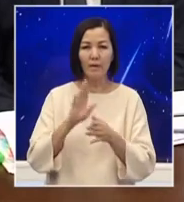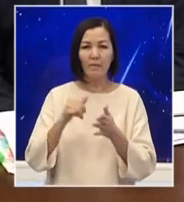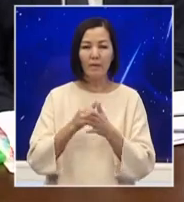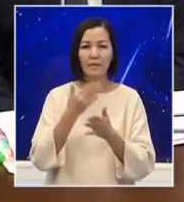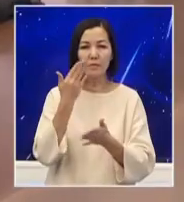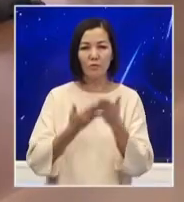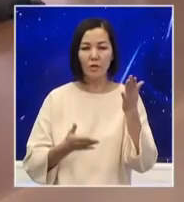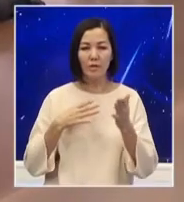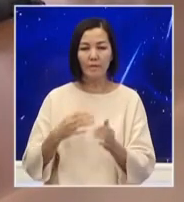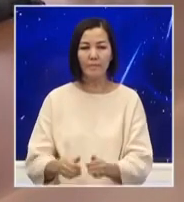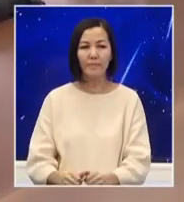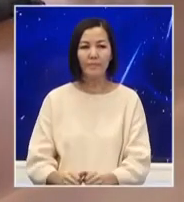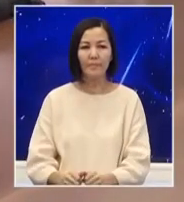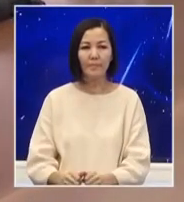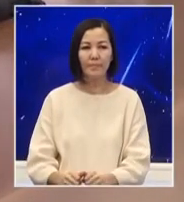мәселені сұрады.